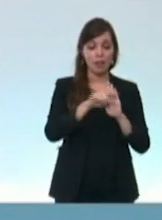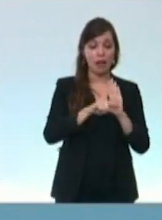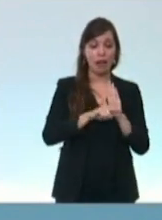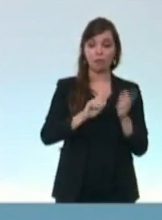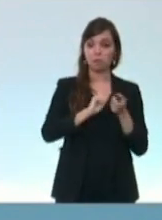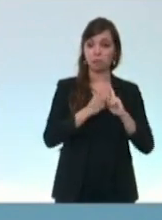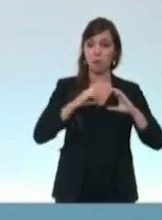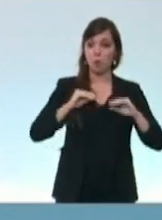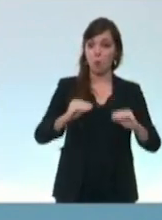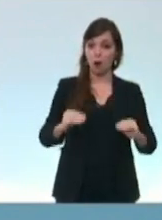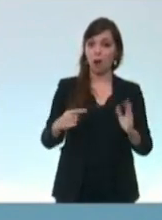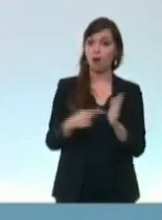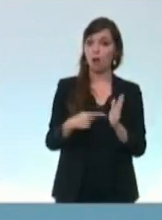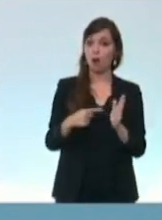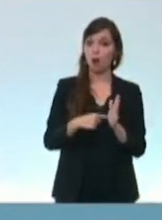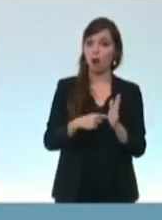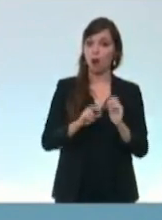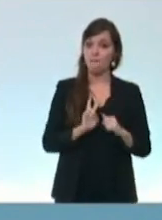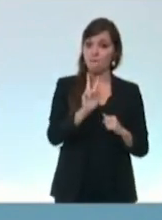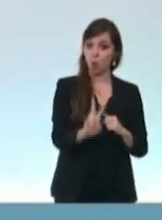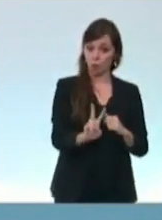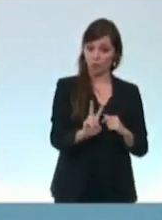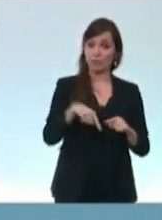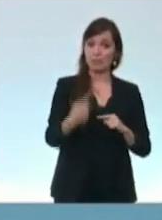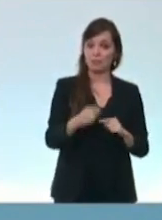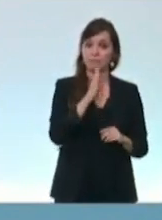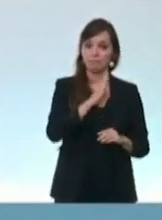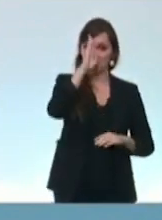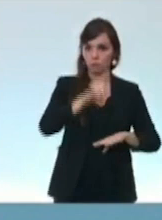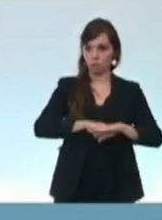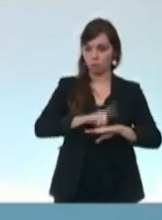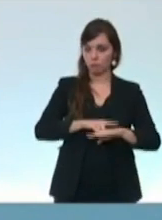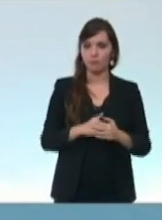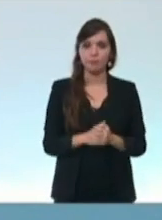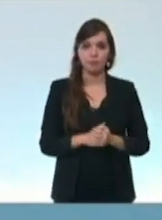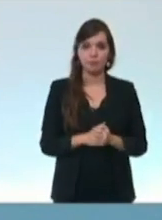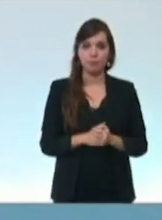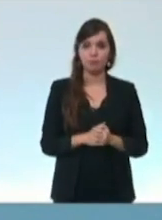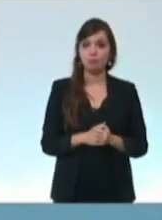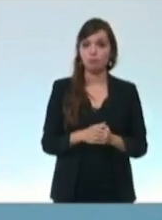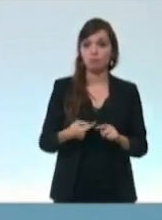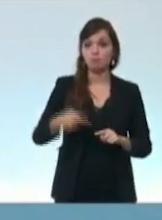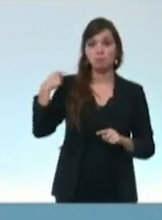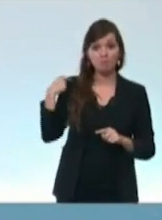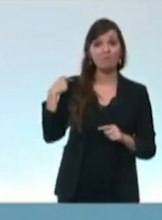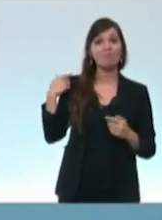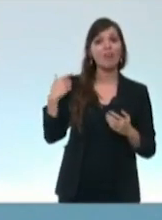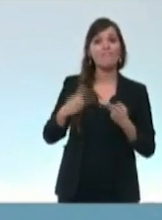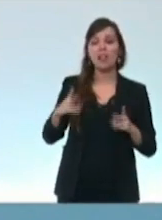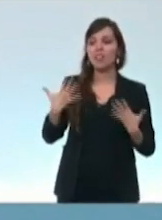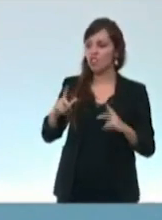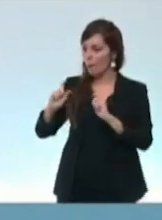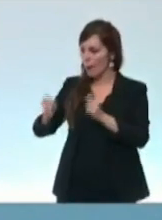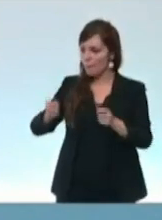à compter de vendredi minuit elles seront les mêmes que pour les métropoles déjà placé